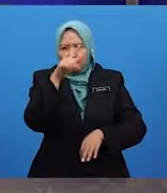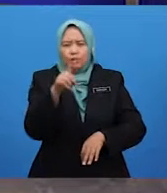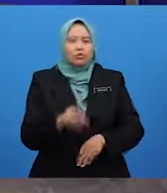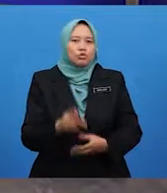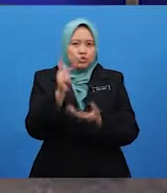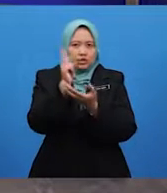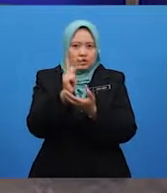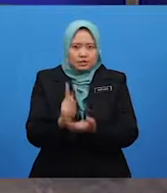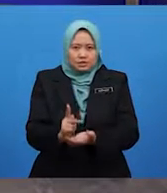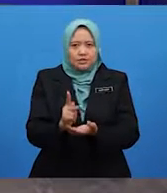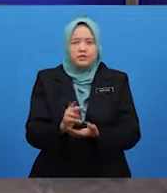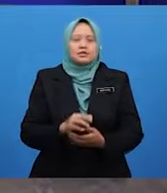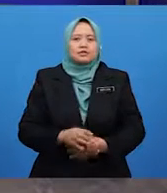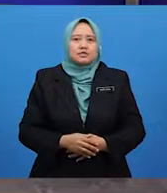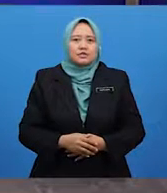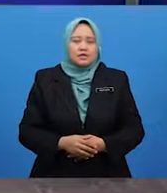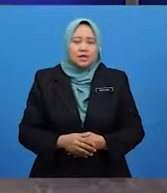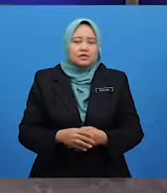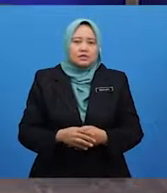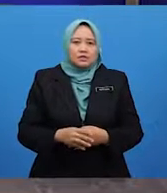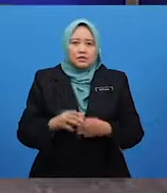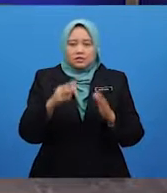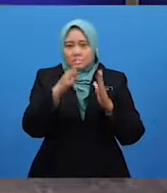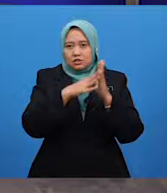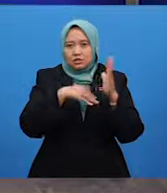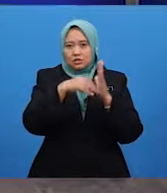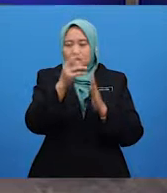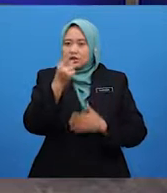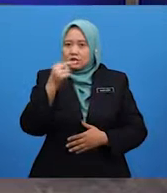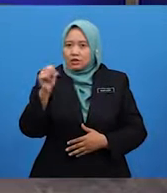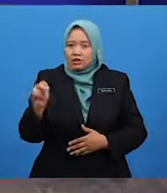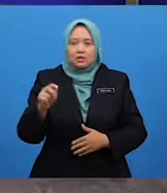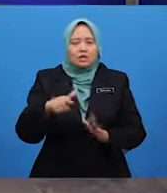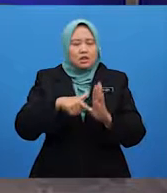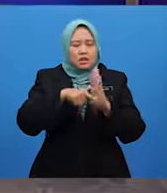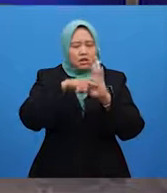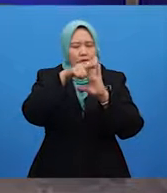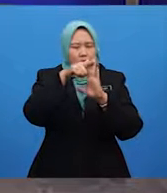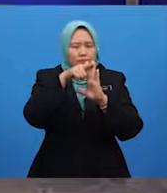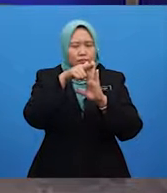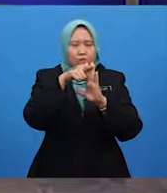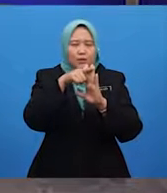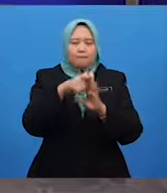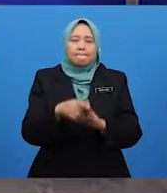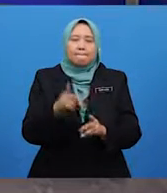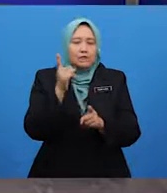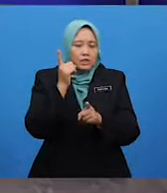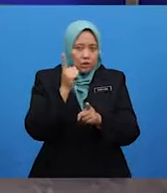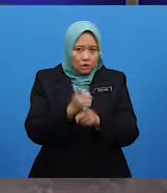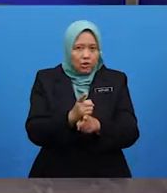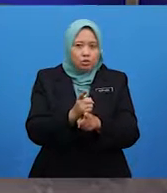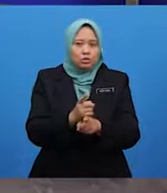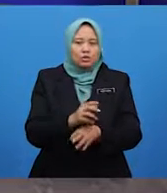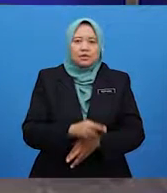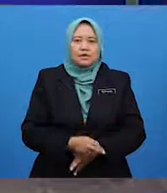nampak lebih realistik. Dan lebih terkesan. Barulah dramatik tu tadi. Macam tempoh saya cakap lah, kalau dia kata